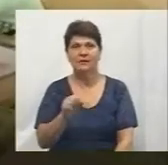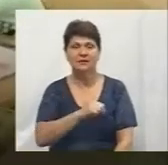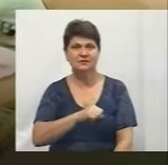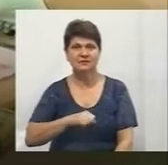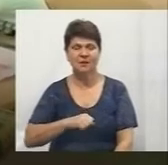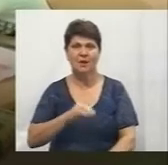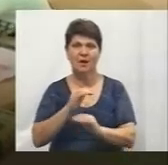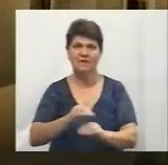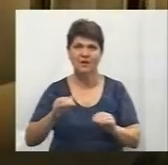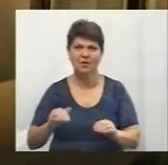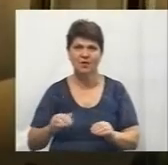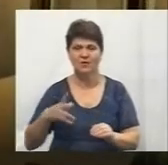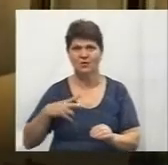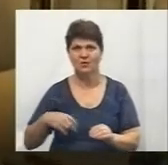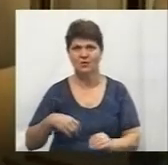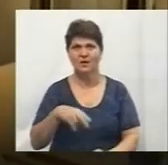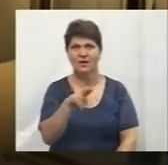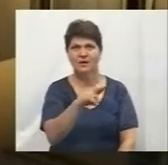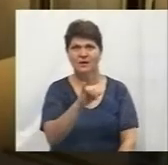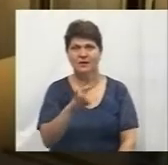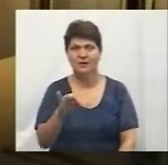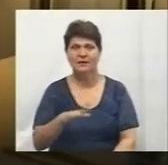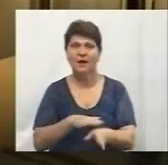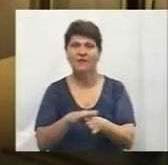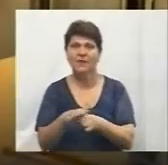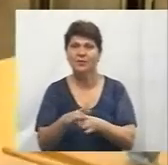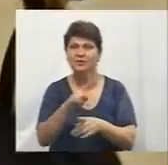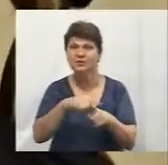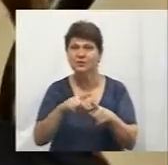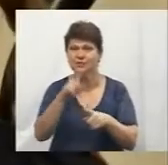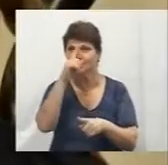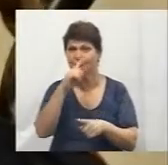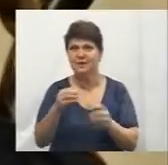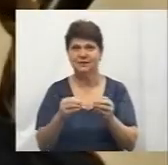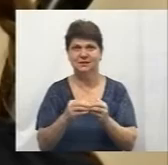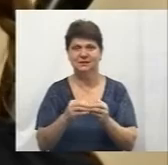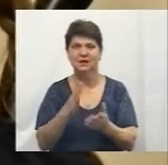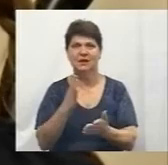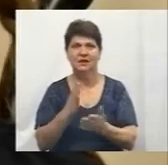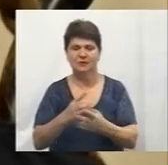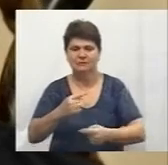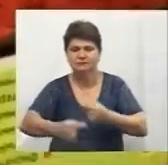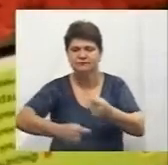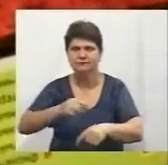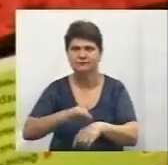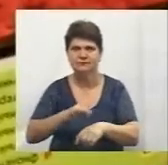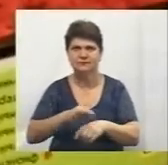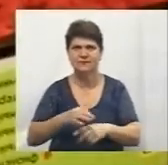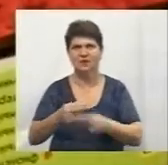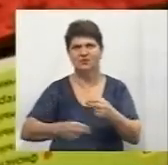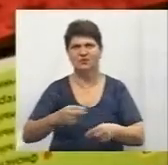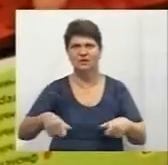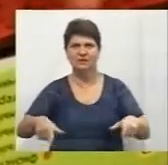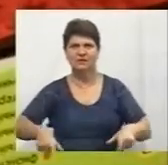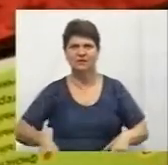виховує доньку Діану. Дівчинці за місяць виповниться 10 років. Діана має генетичне захворювання, тож з дитинства пересувається на візку.